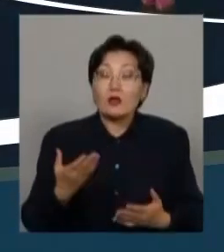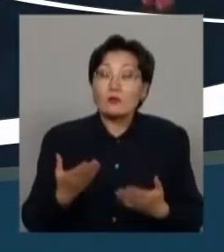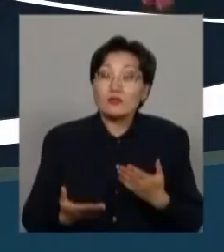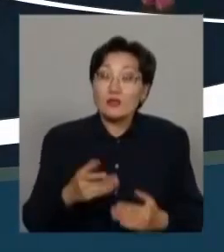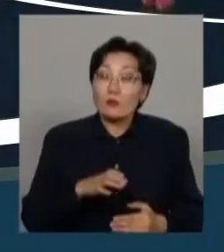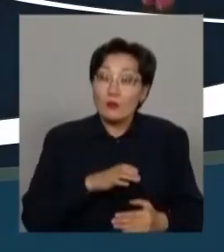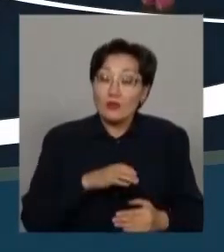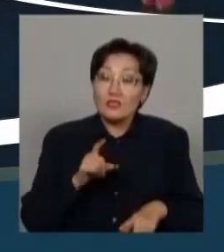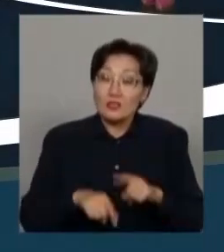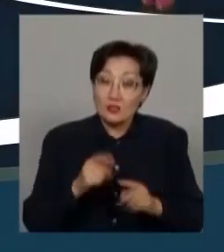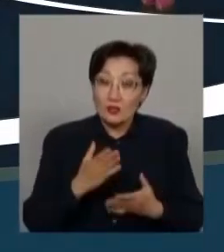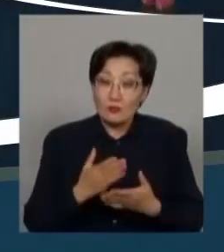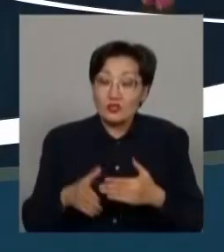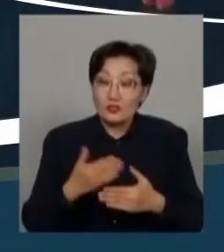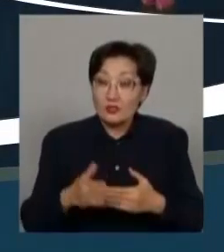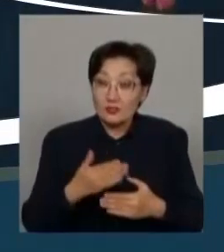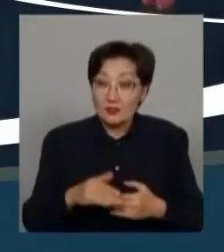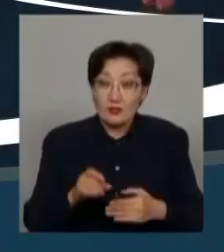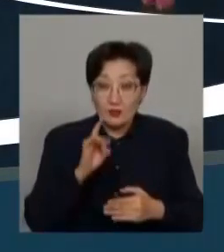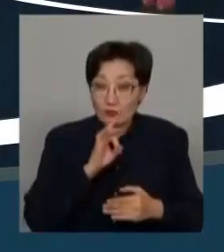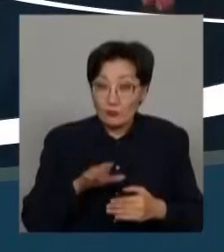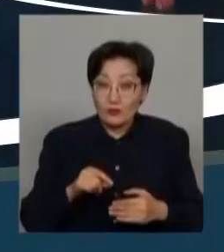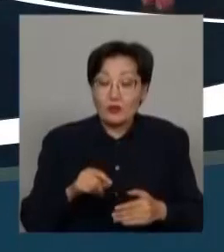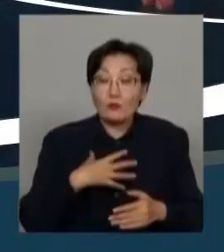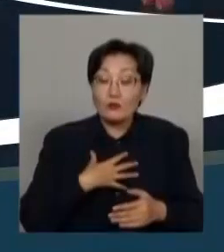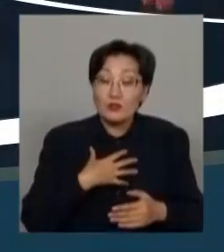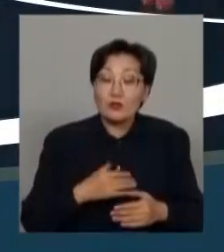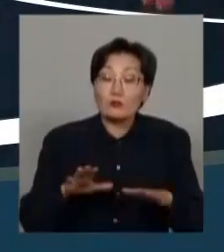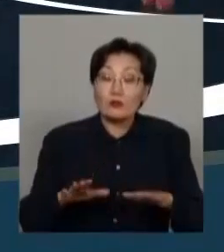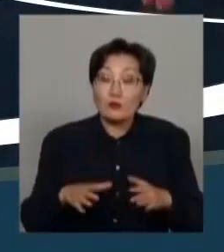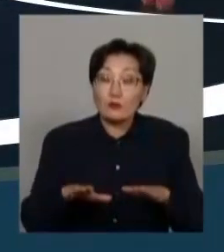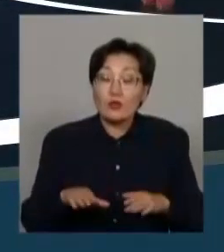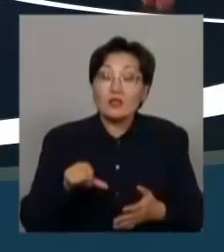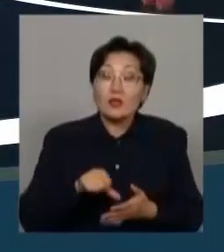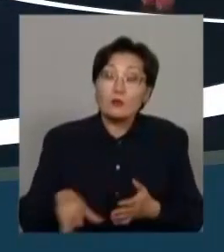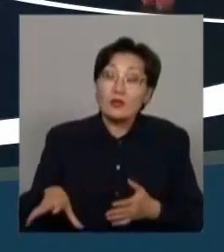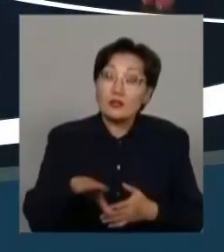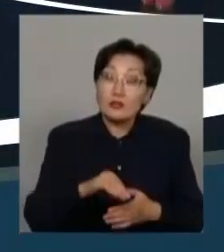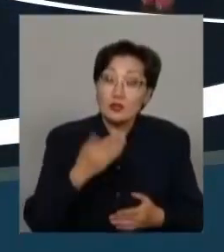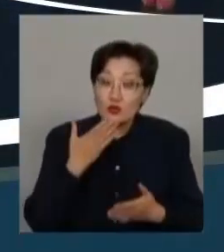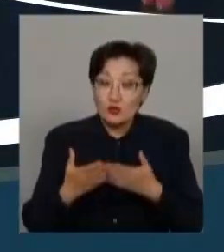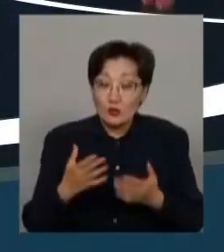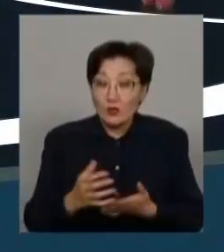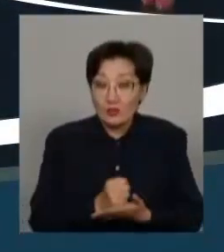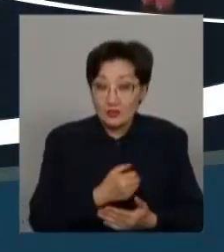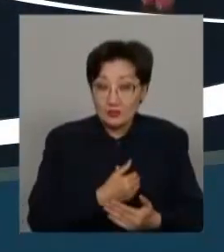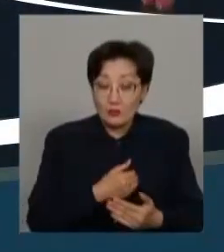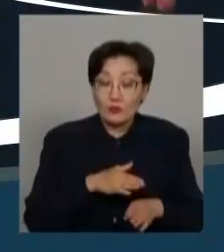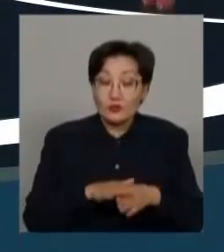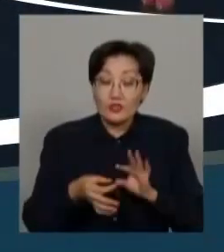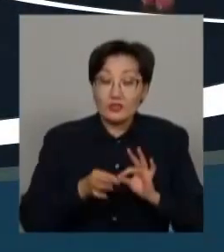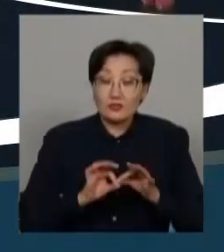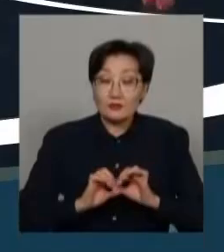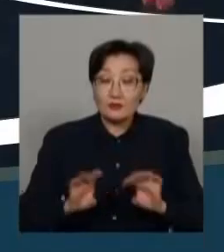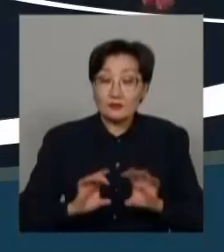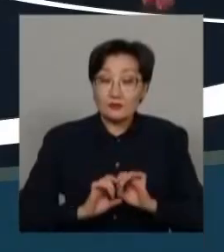барлар жазадан сытылып кетеме деп алаң болған ана сол күні оқиға орнында болғандардың барлығынан сұрау алынсын дейді. Толығырақ